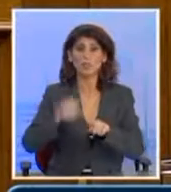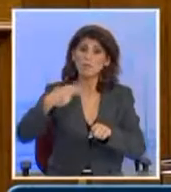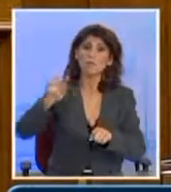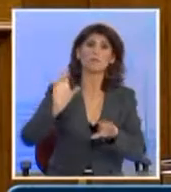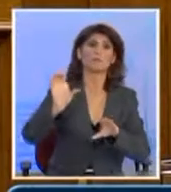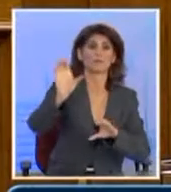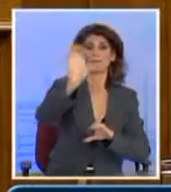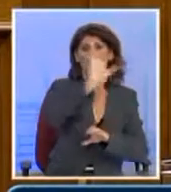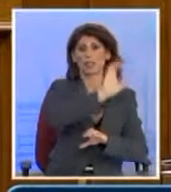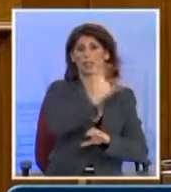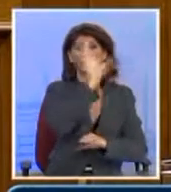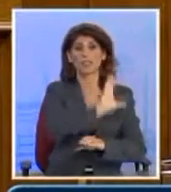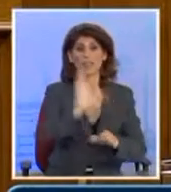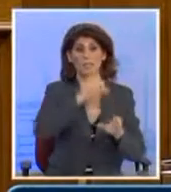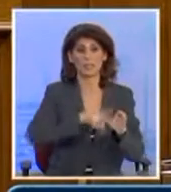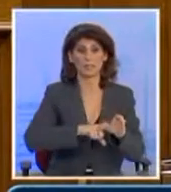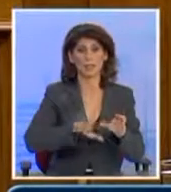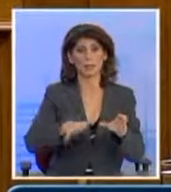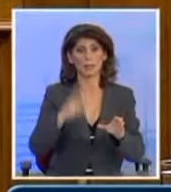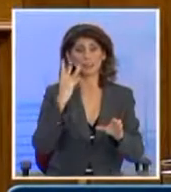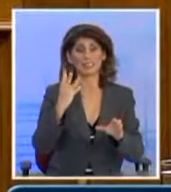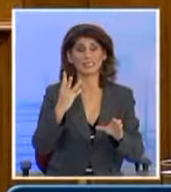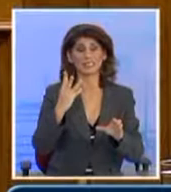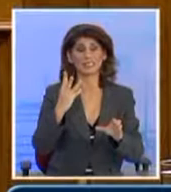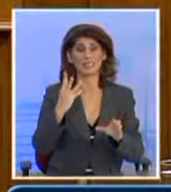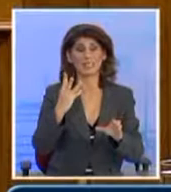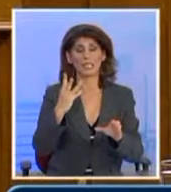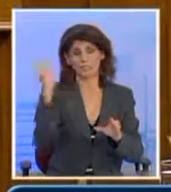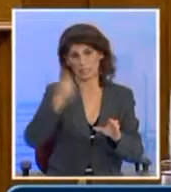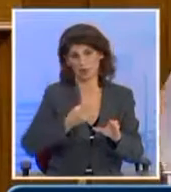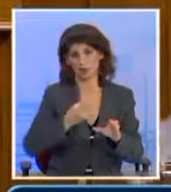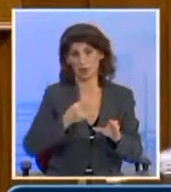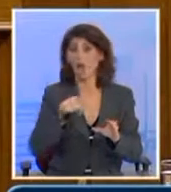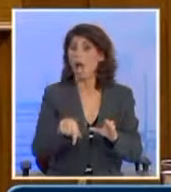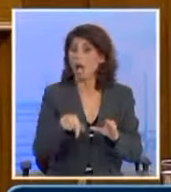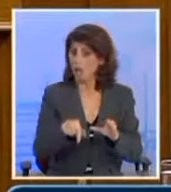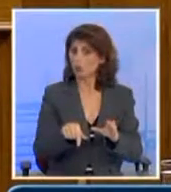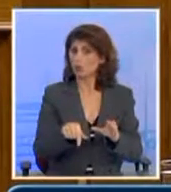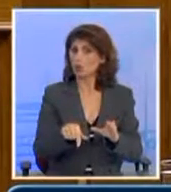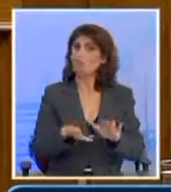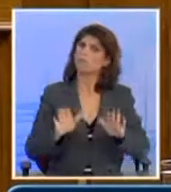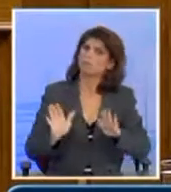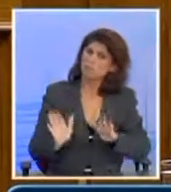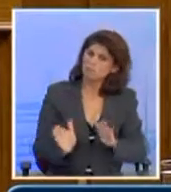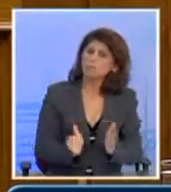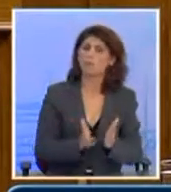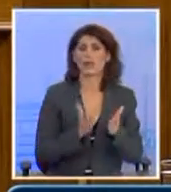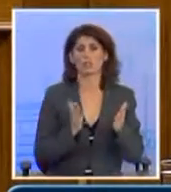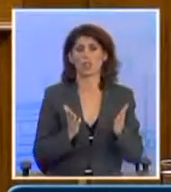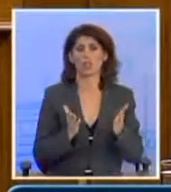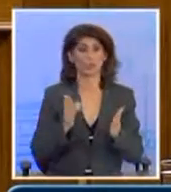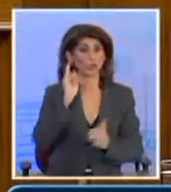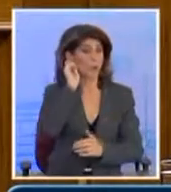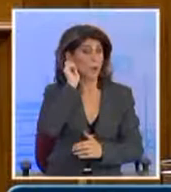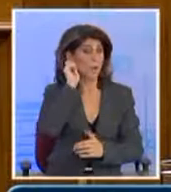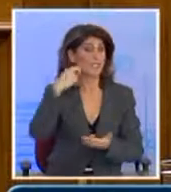των χωρών της Ευρωπαϊκής Ένωσης κατά περίπου 3 εκατοστιαίες μονάδες. Και αυτό παρά το γεγονός ότι οι